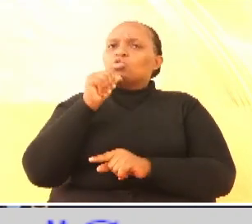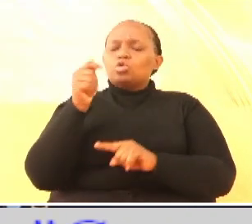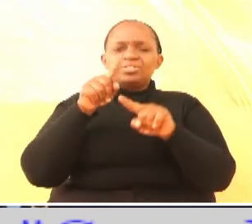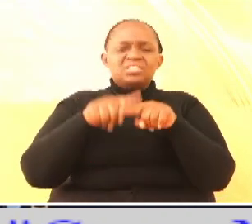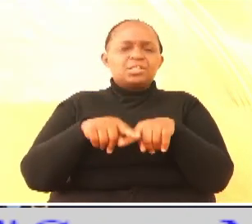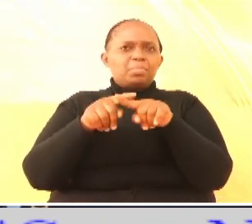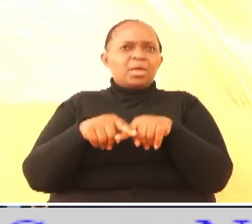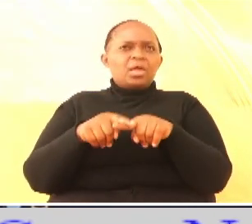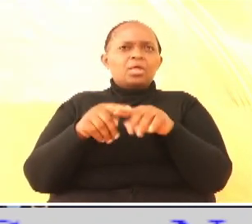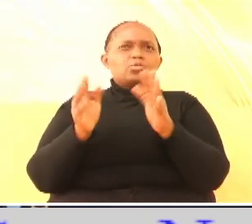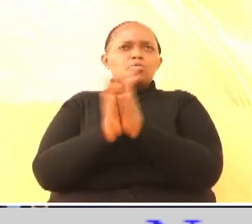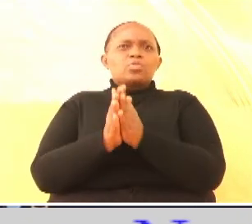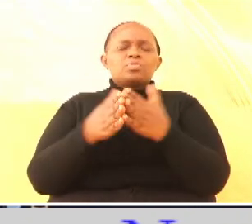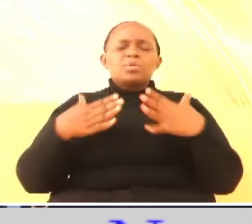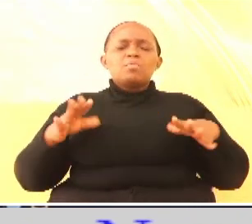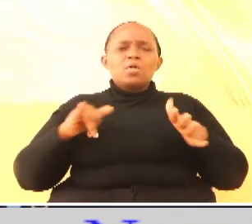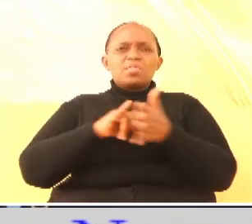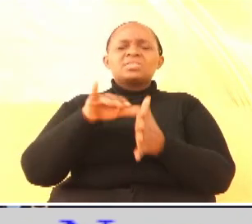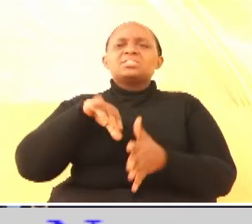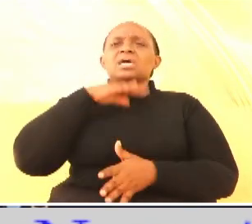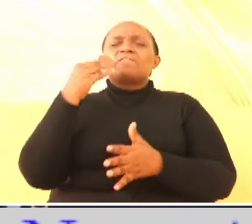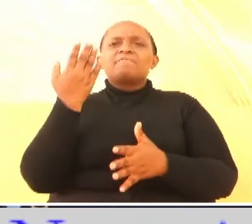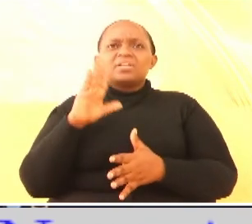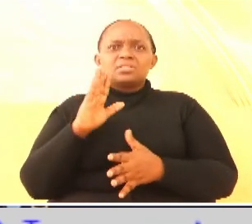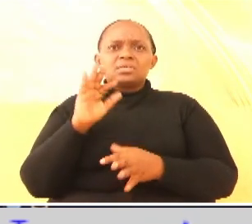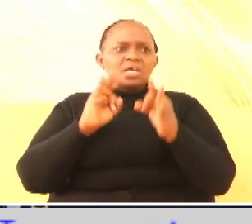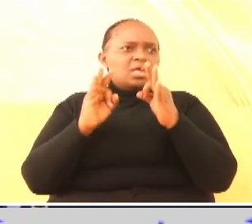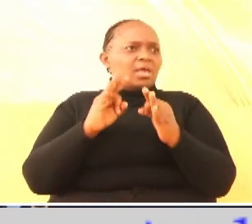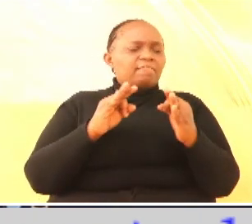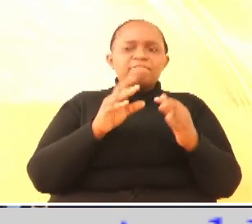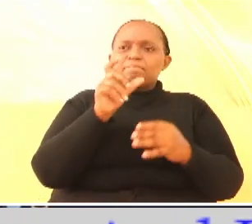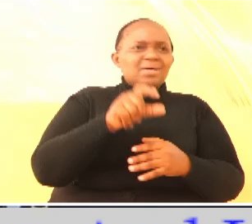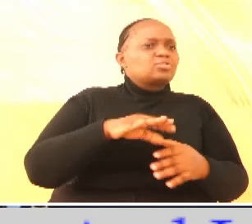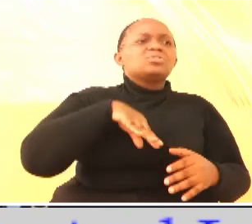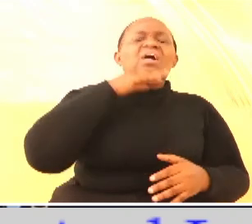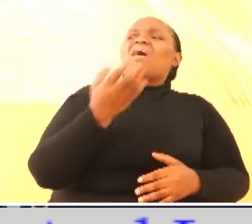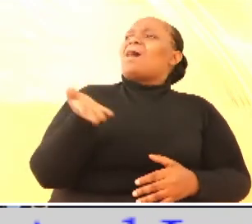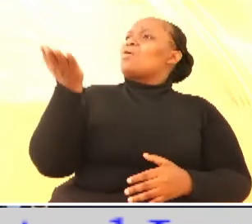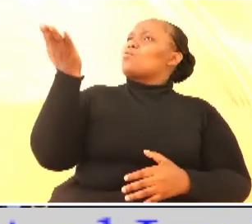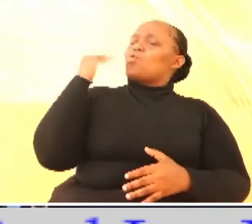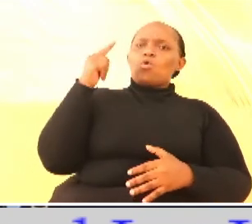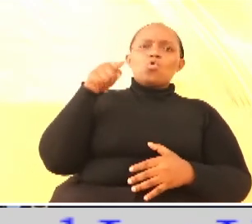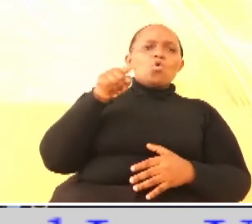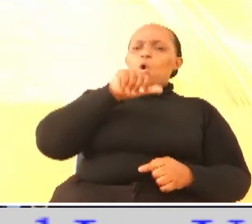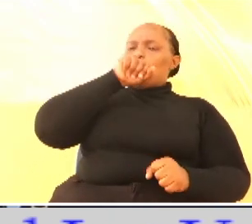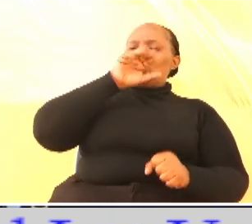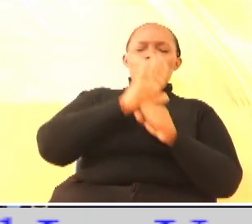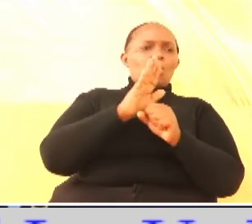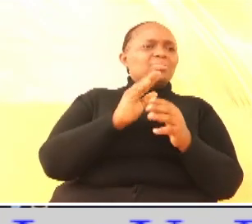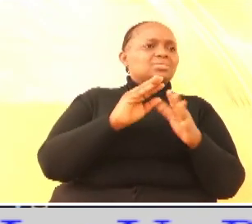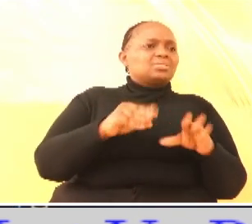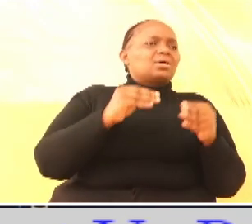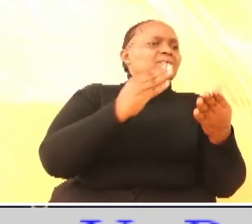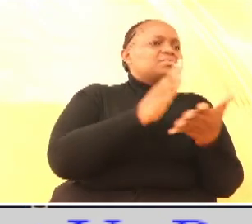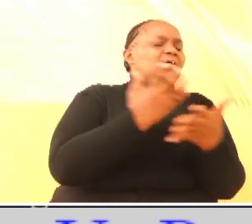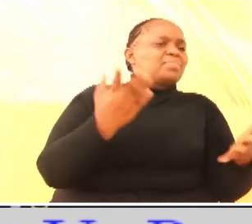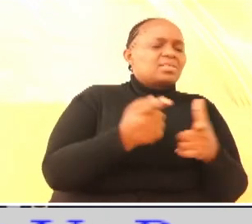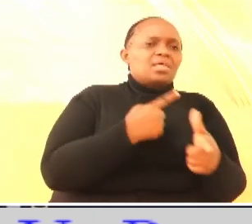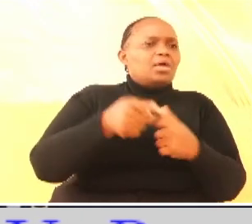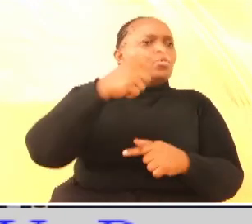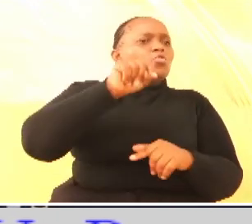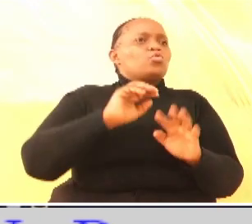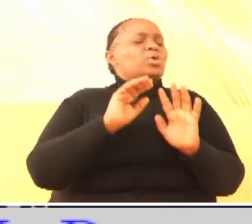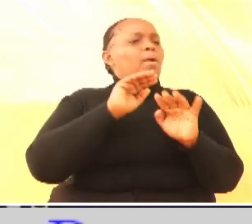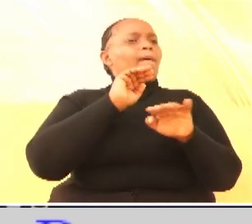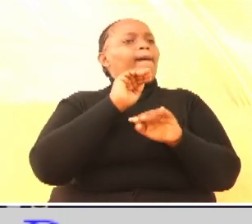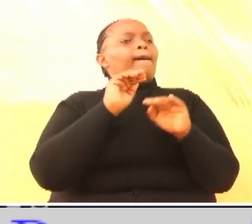ndio wanatusimamia mbele ya Mungu tukitaka kitu ndio wanaenda, because I think they had brought in that mediation concept. Ya kwamba wale wamekufa labda